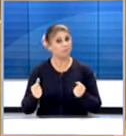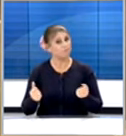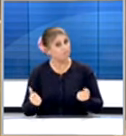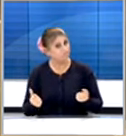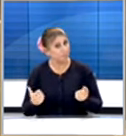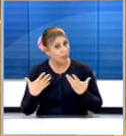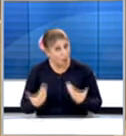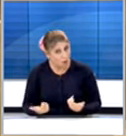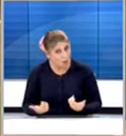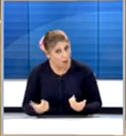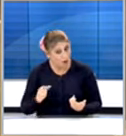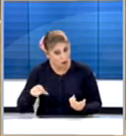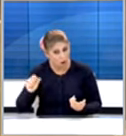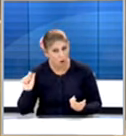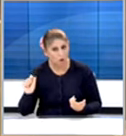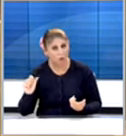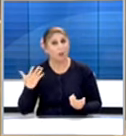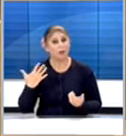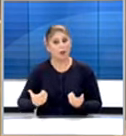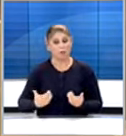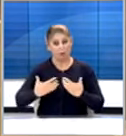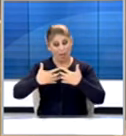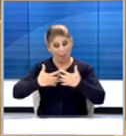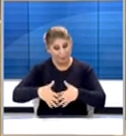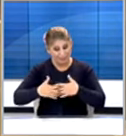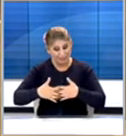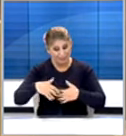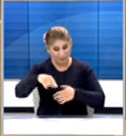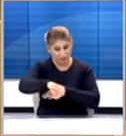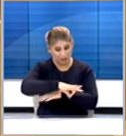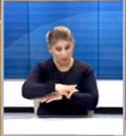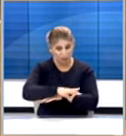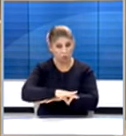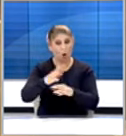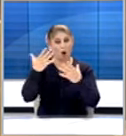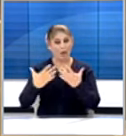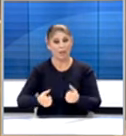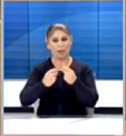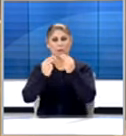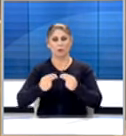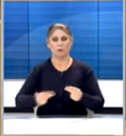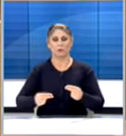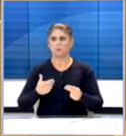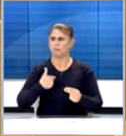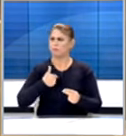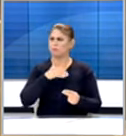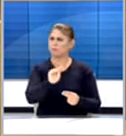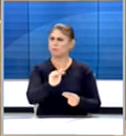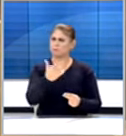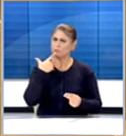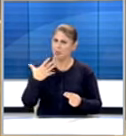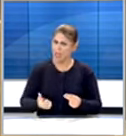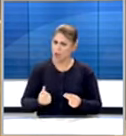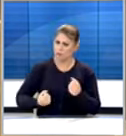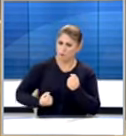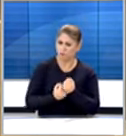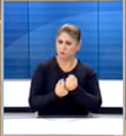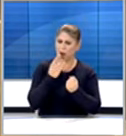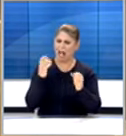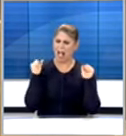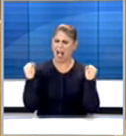επεξεργασμένη και αποτελεσματική. Με άλλα λόγια, έχουμε ενισχύσει την ανθεκτικότητα? Εγώ απαντώ όχι. Παρά